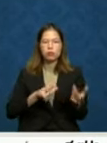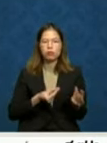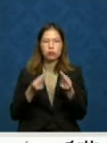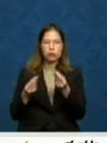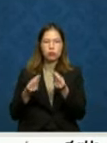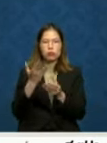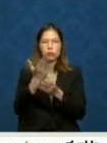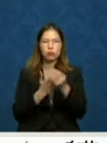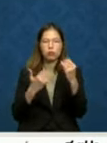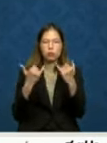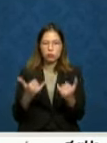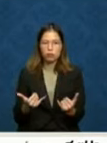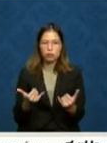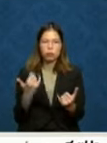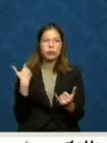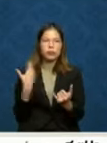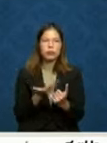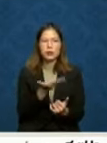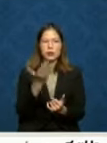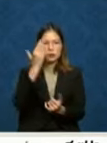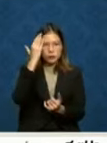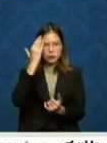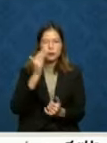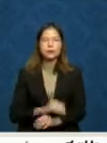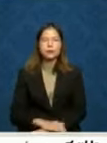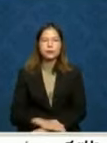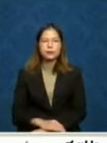ชุมสภาผู้แทนราษฎรเพื่อรับทราบครับ